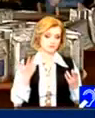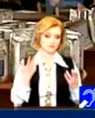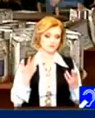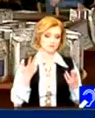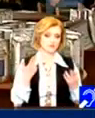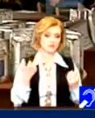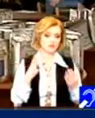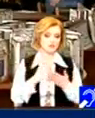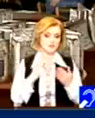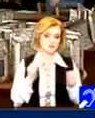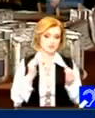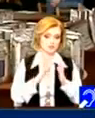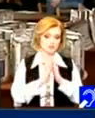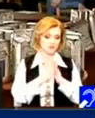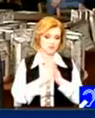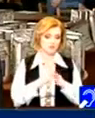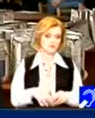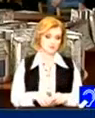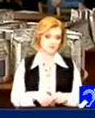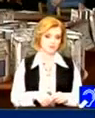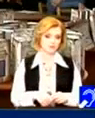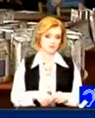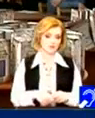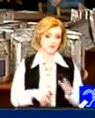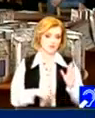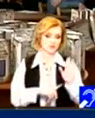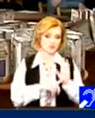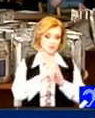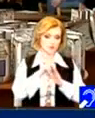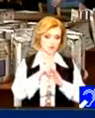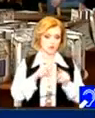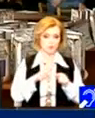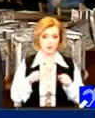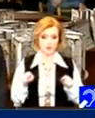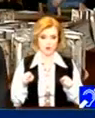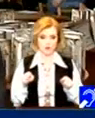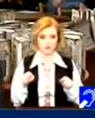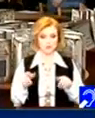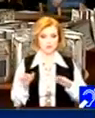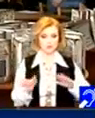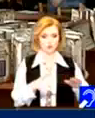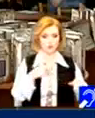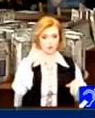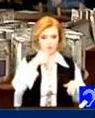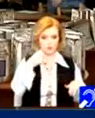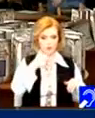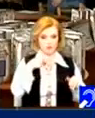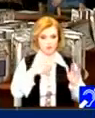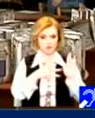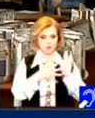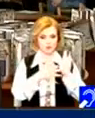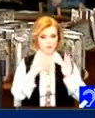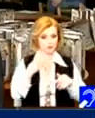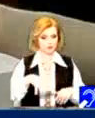reprezentative și cele mai interesante cărți, începând cu perioada de după 1940 și până în